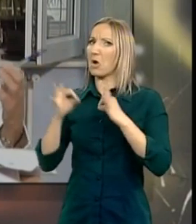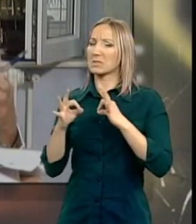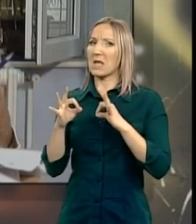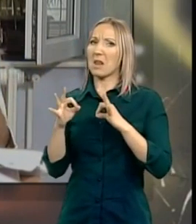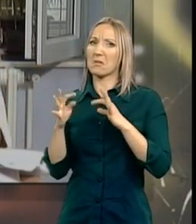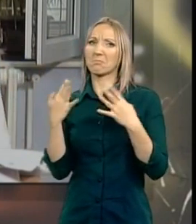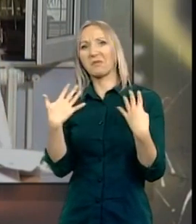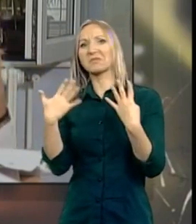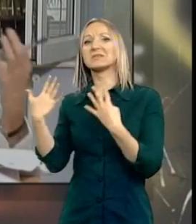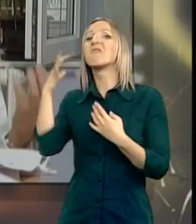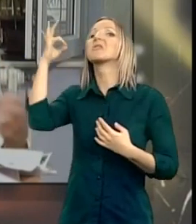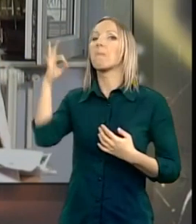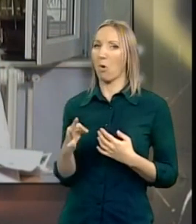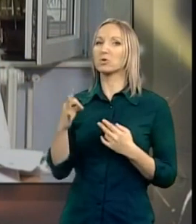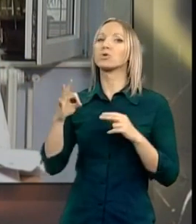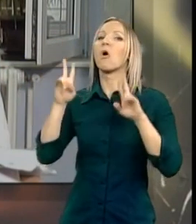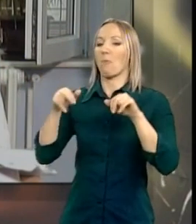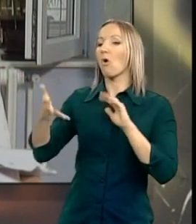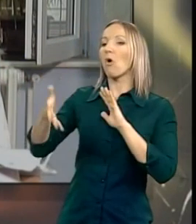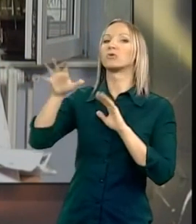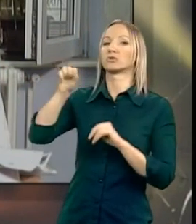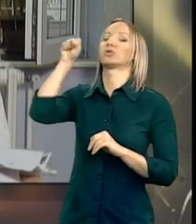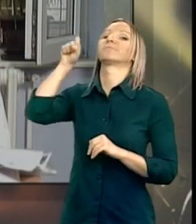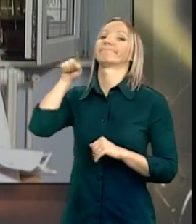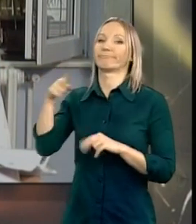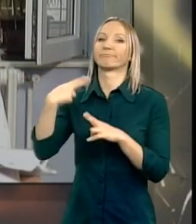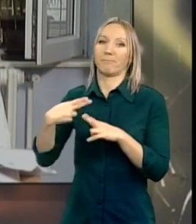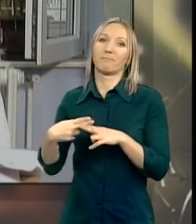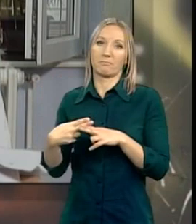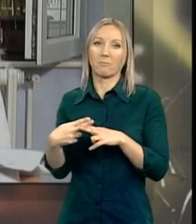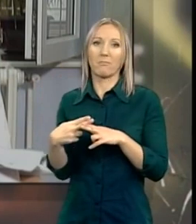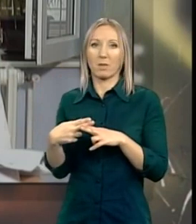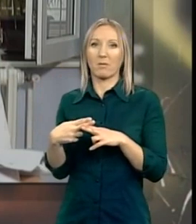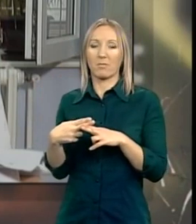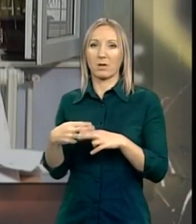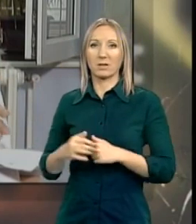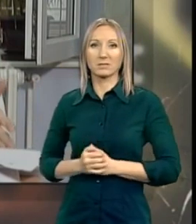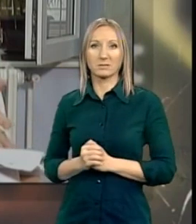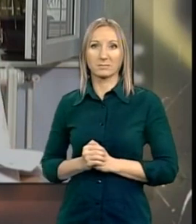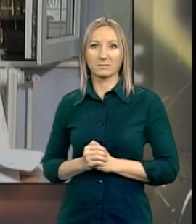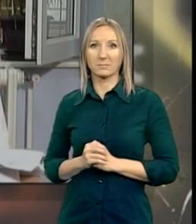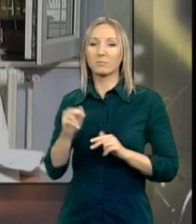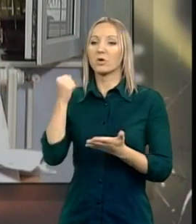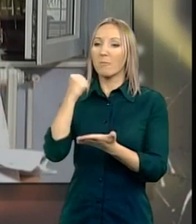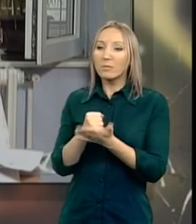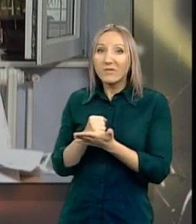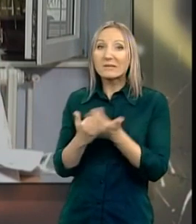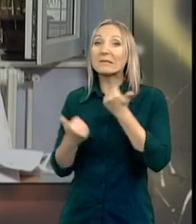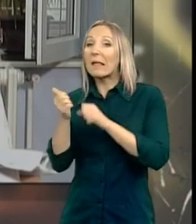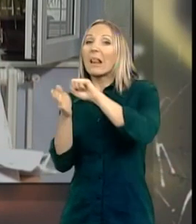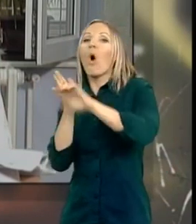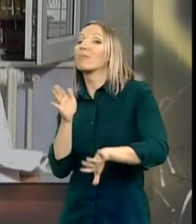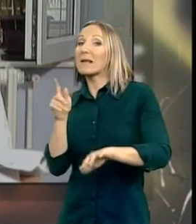od 99%, ako bi se tako izrazila, je moguće potvrditi ili odbaciti